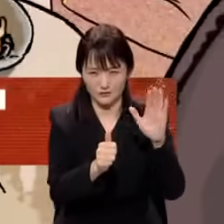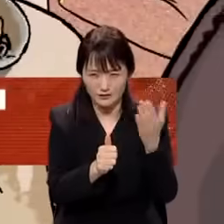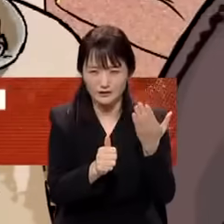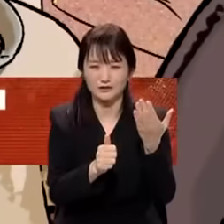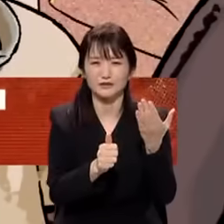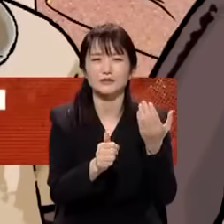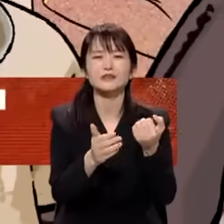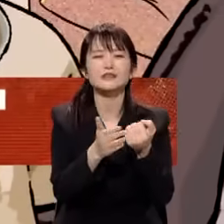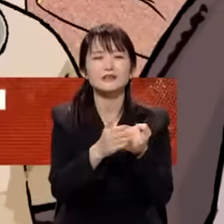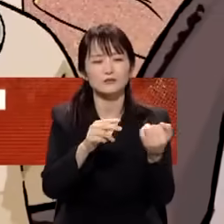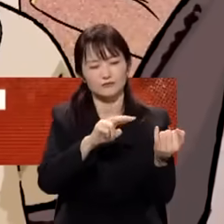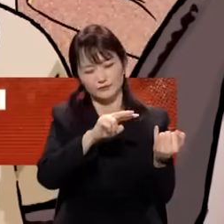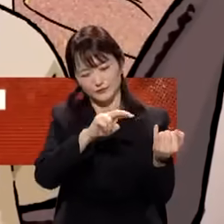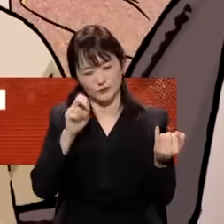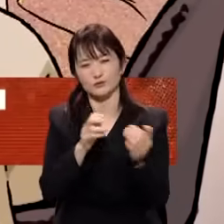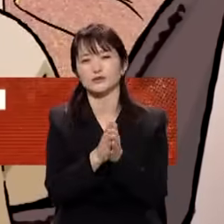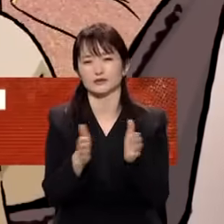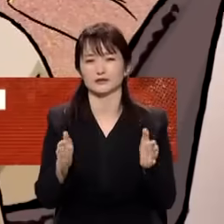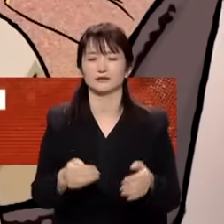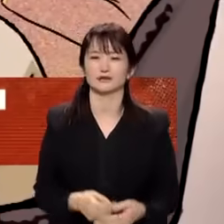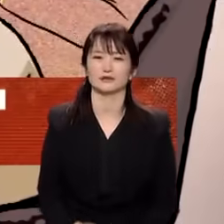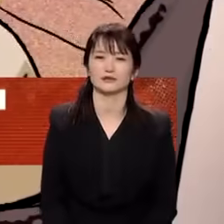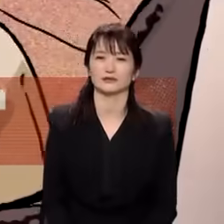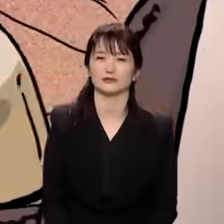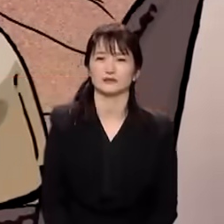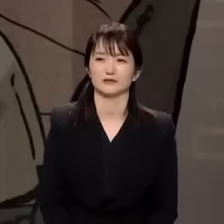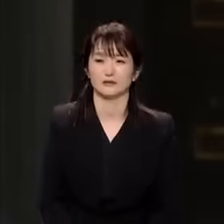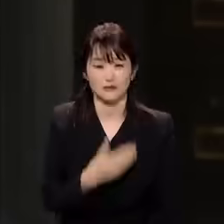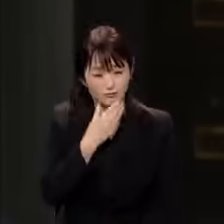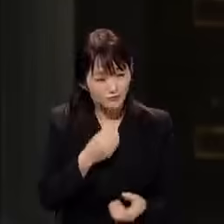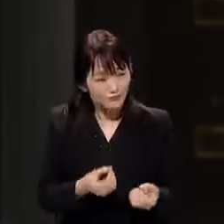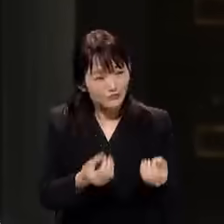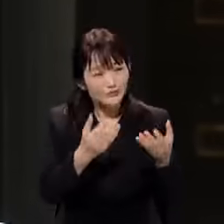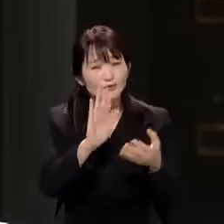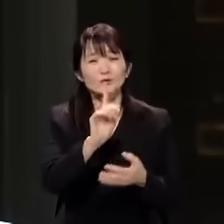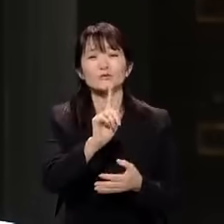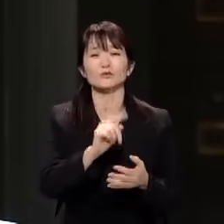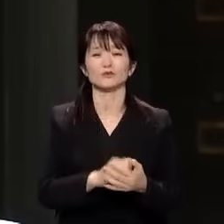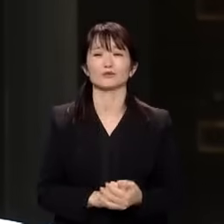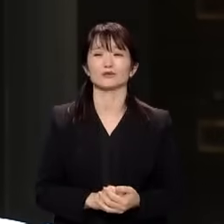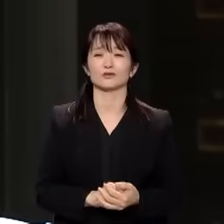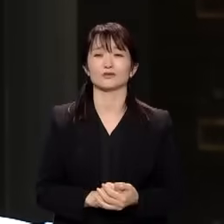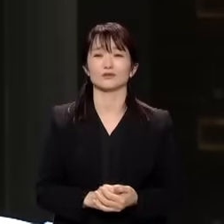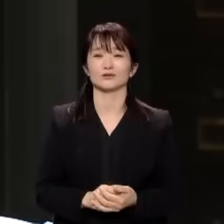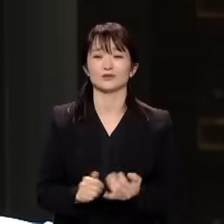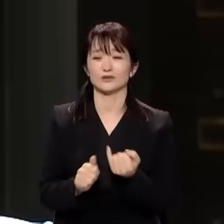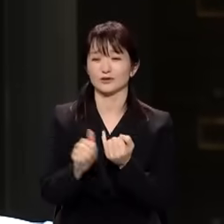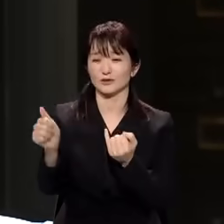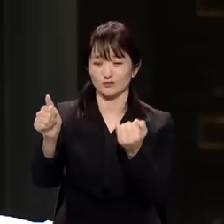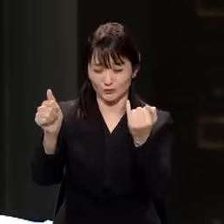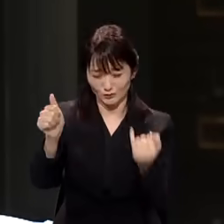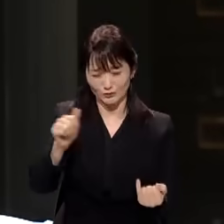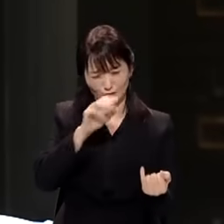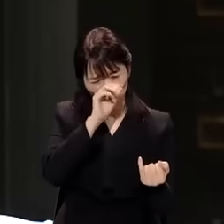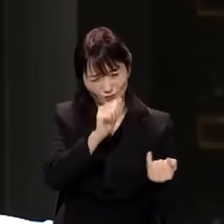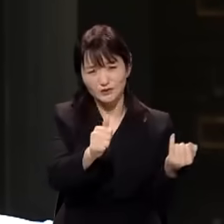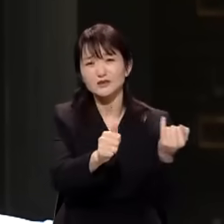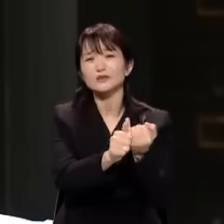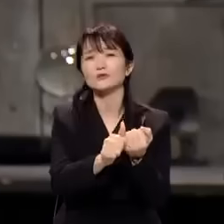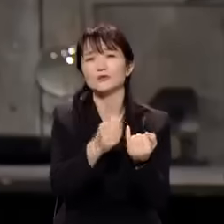보니 질투를 시작한 것 같습니다. 아니 뭐 축하해 주면 안 되나요? 시누이 좋은 데 시집 가는데. 그러게요. 근데